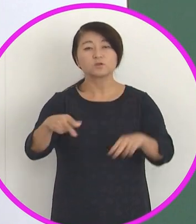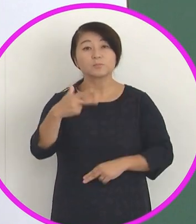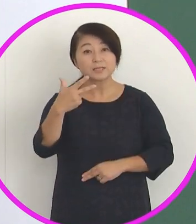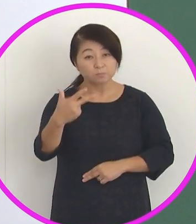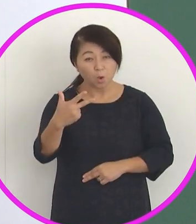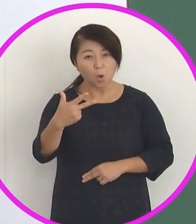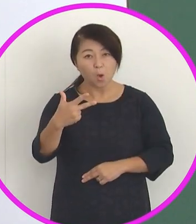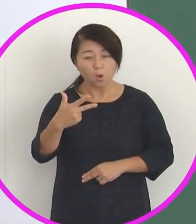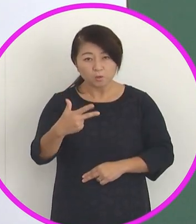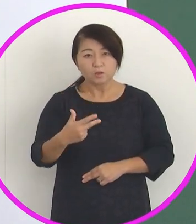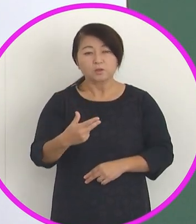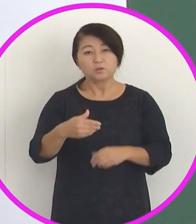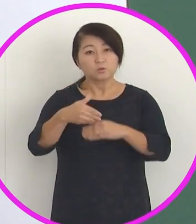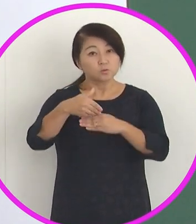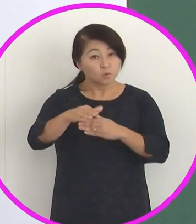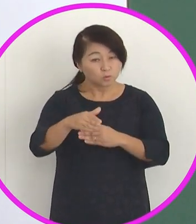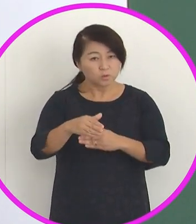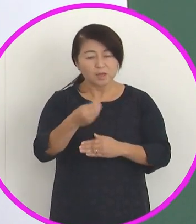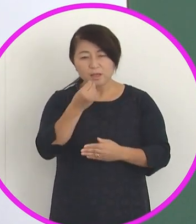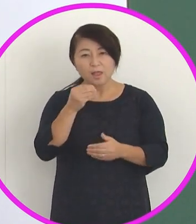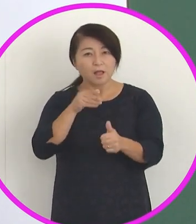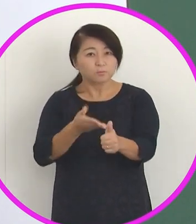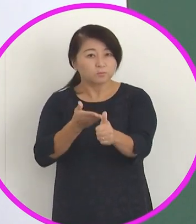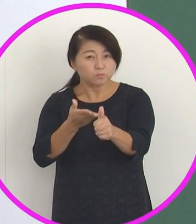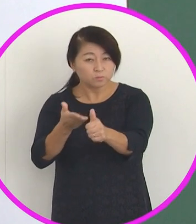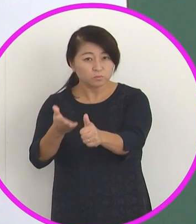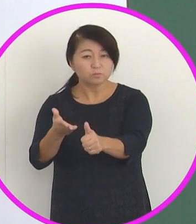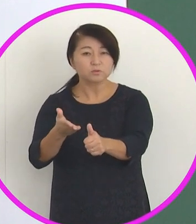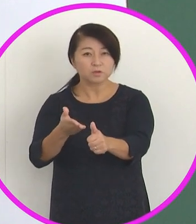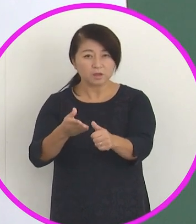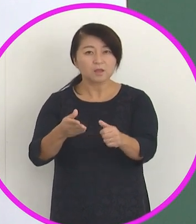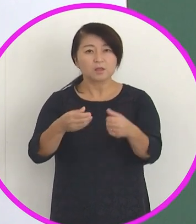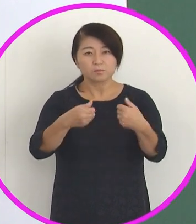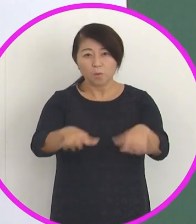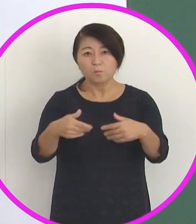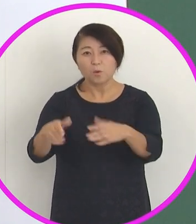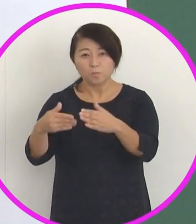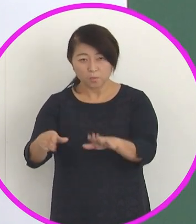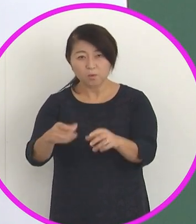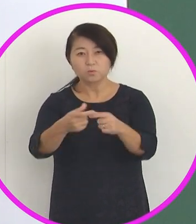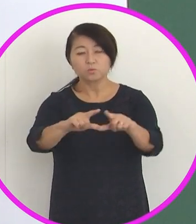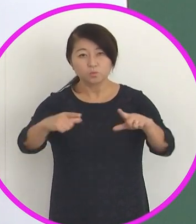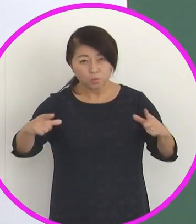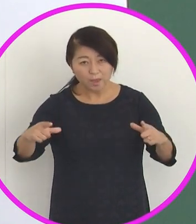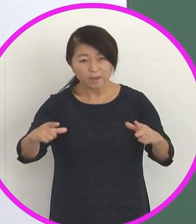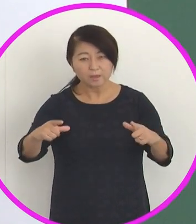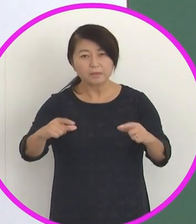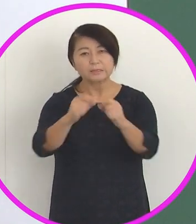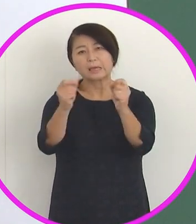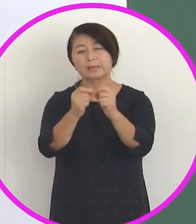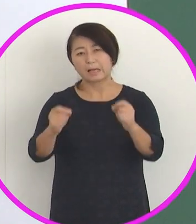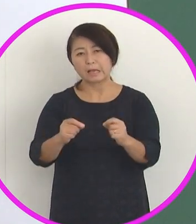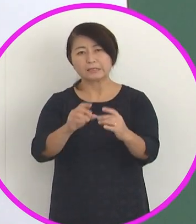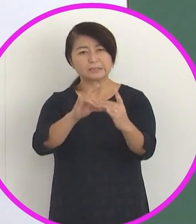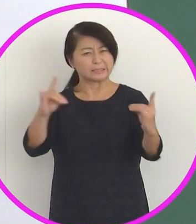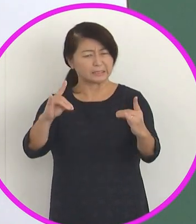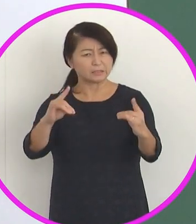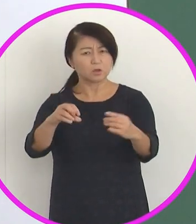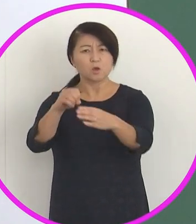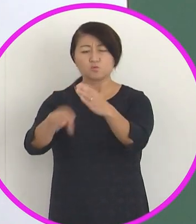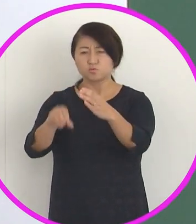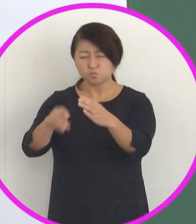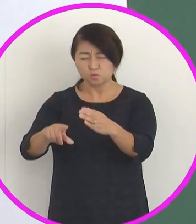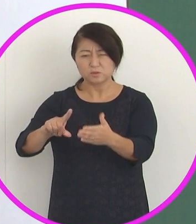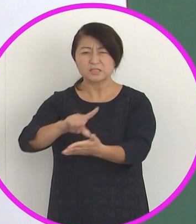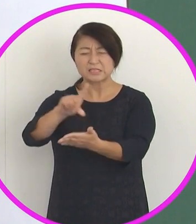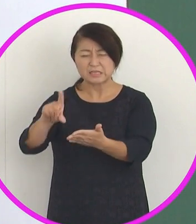野良犬や野良猫に餌のみを与えた結果、野良犬や野良猫の数が増えたり、威嚇や糞尿被害によって地域で暮